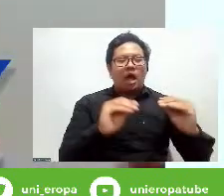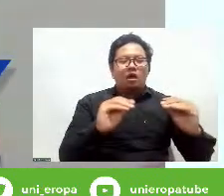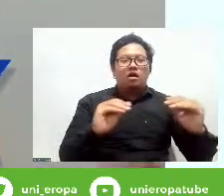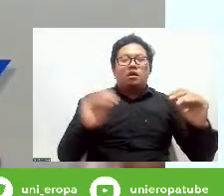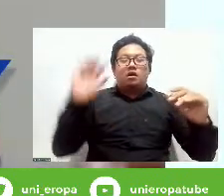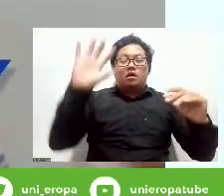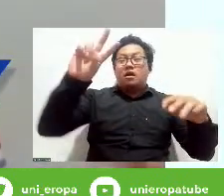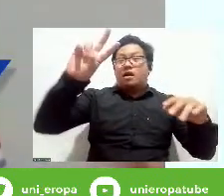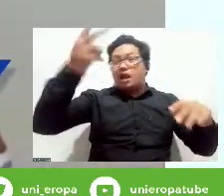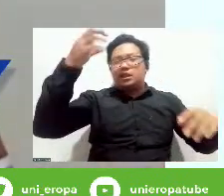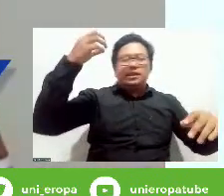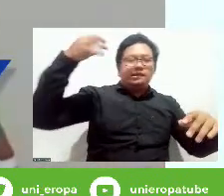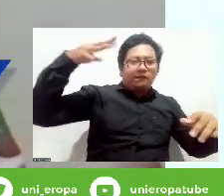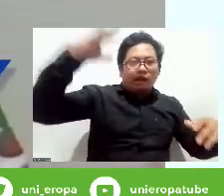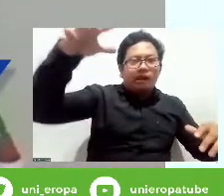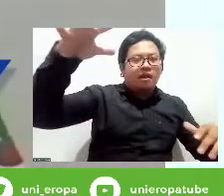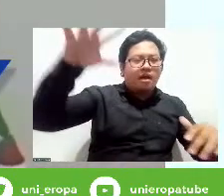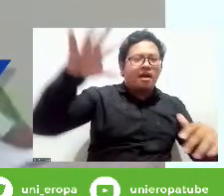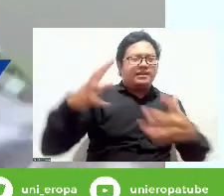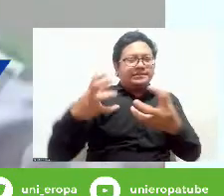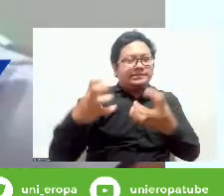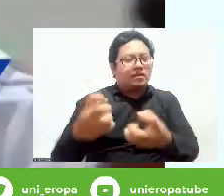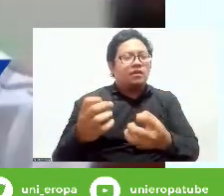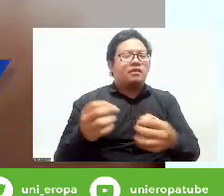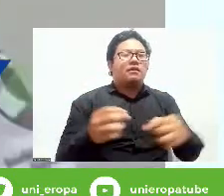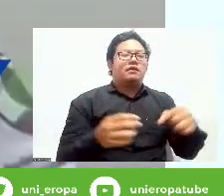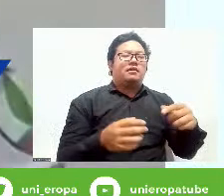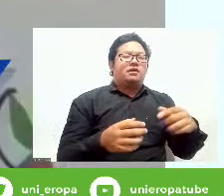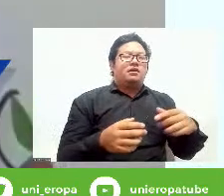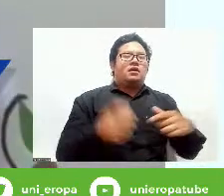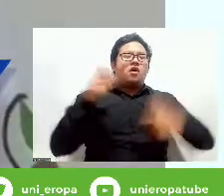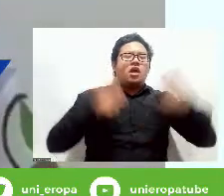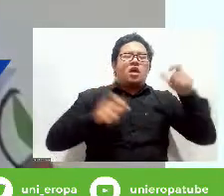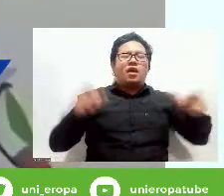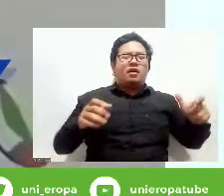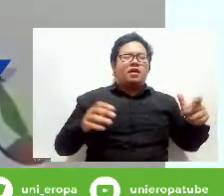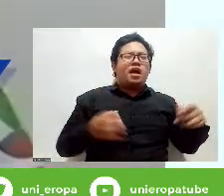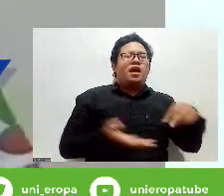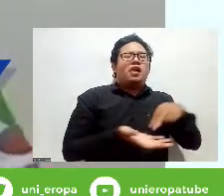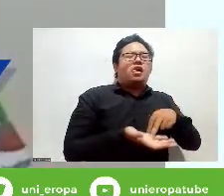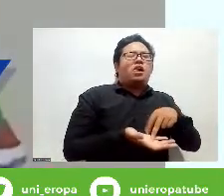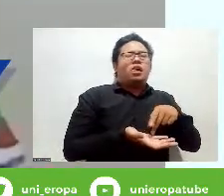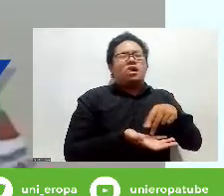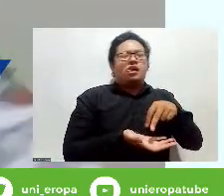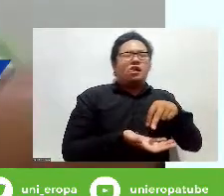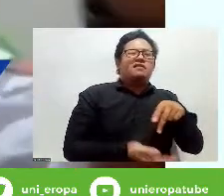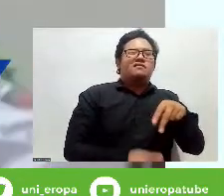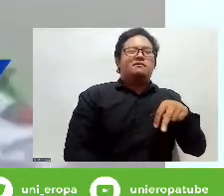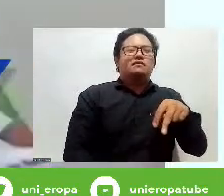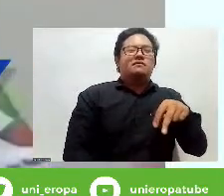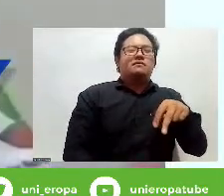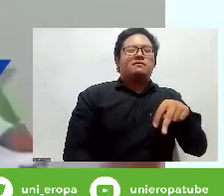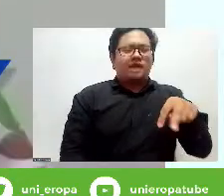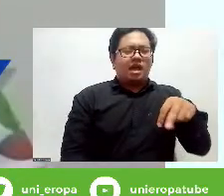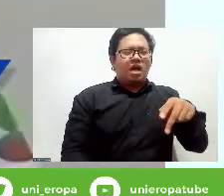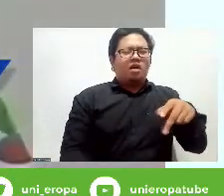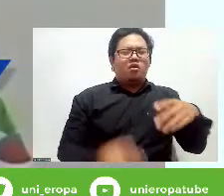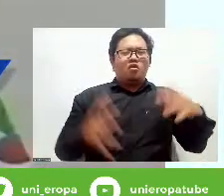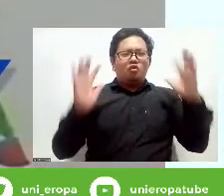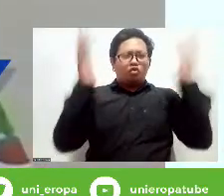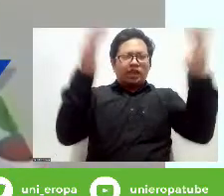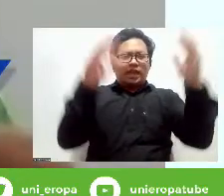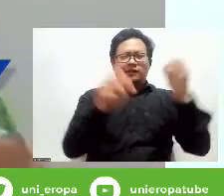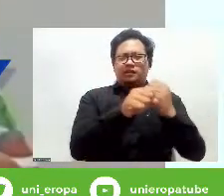sehingga mereka harus jalan kaki jalan kaki ditemukan gambekan susah ongkosnya juga mahal